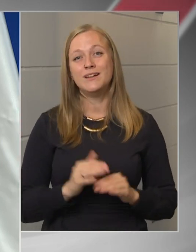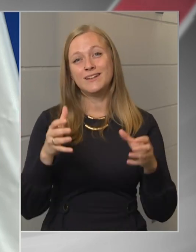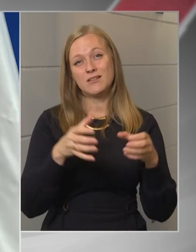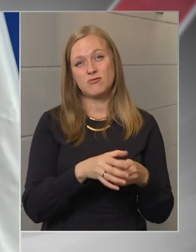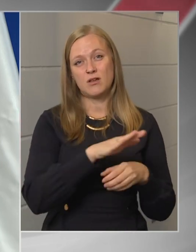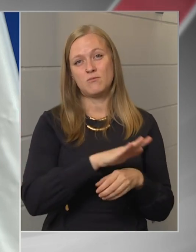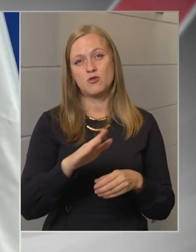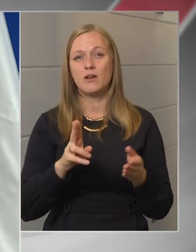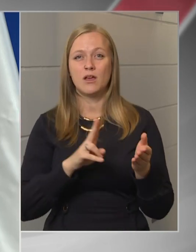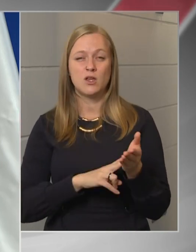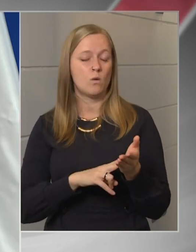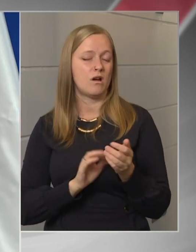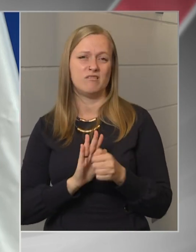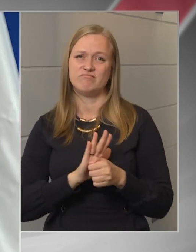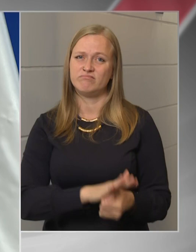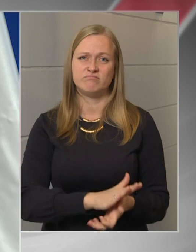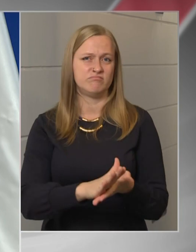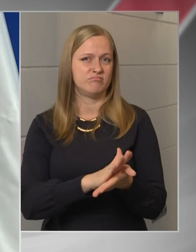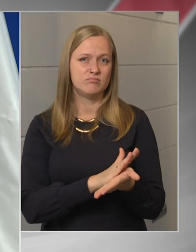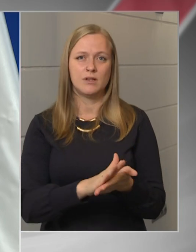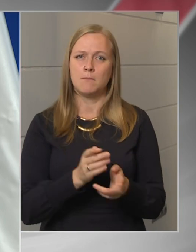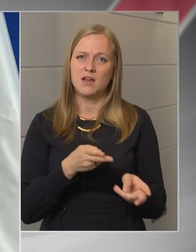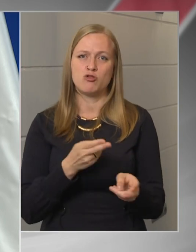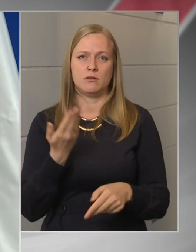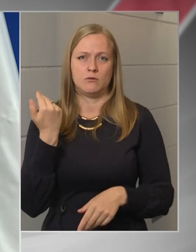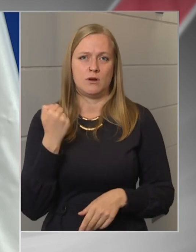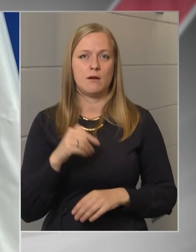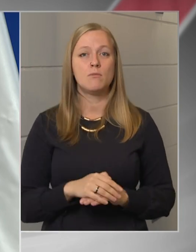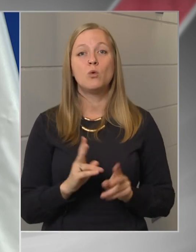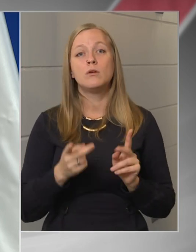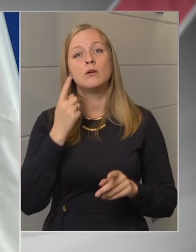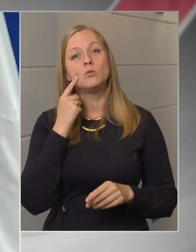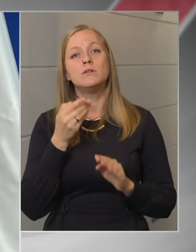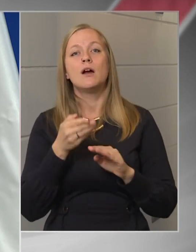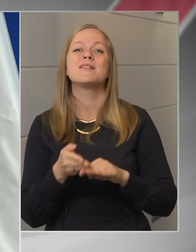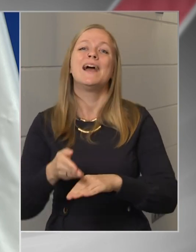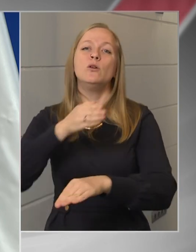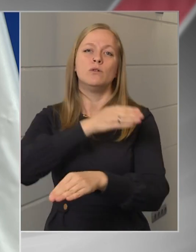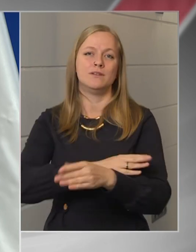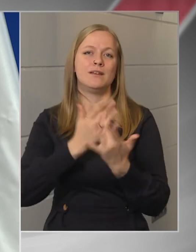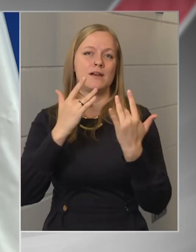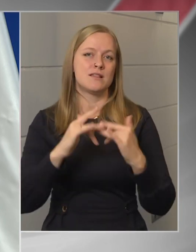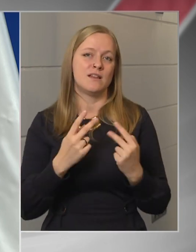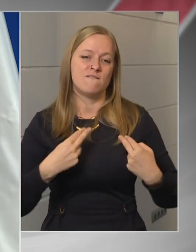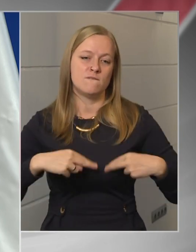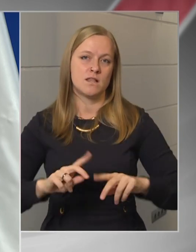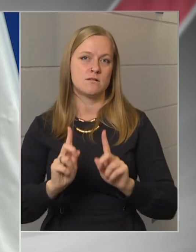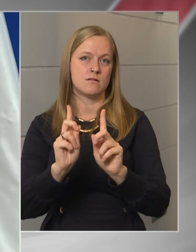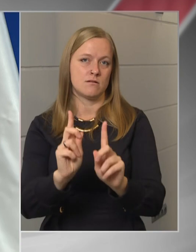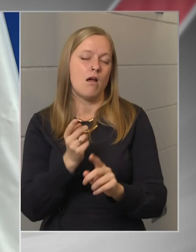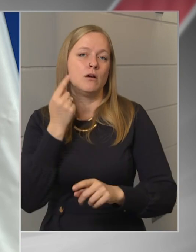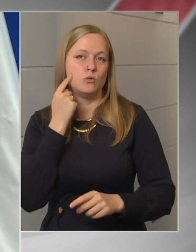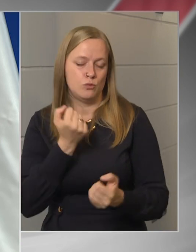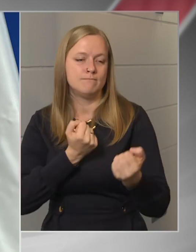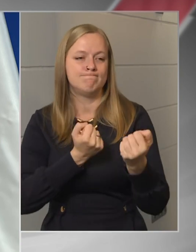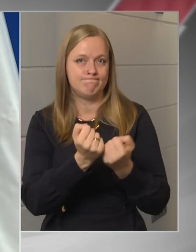kisebbségek jogait lábbal tiporba megsértett korábban, hogyan tudja az ezt megelőző helyzetet helyreállítani, és hogyha ebben megegyezésre tudunk